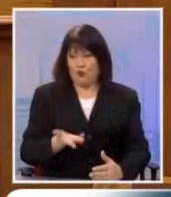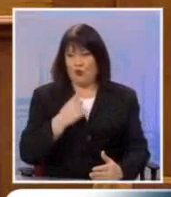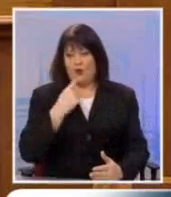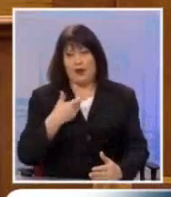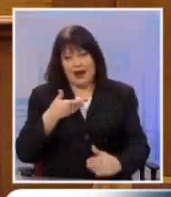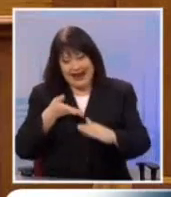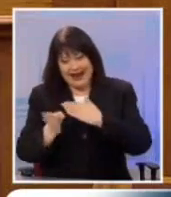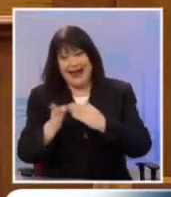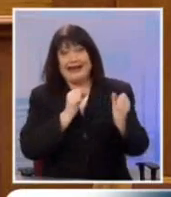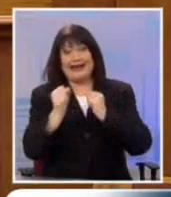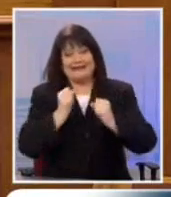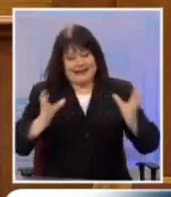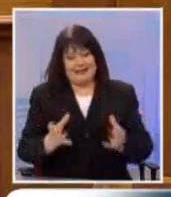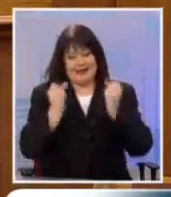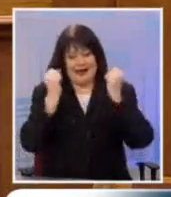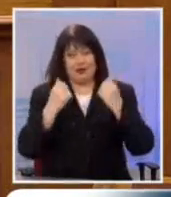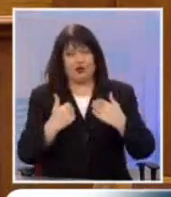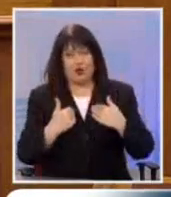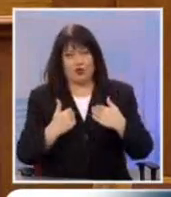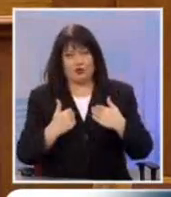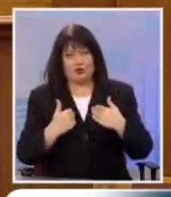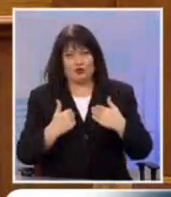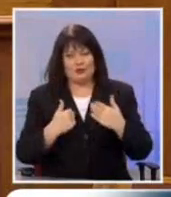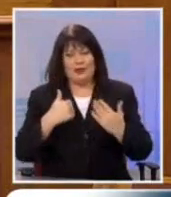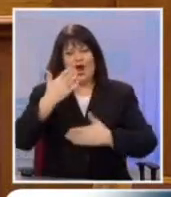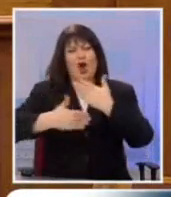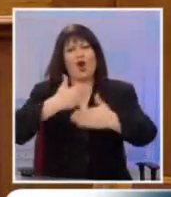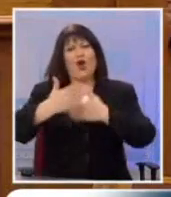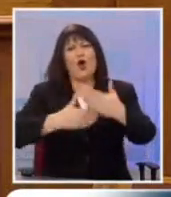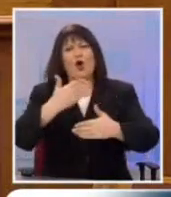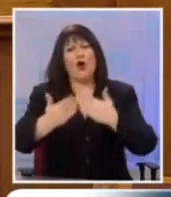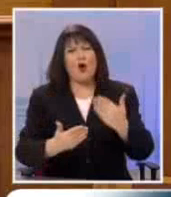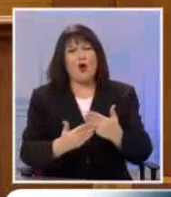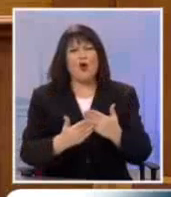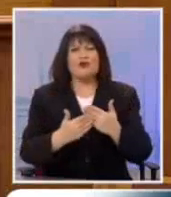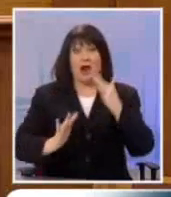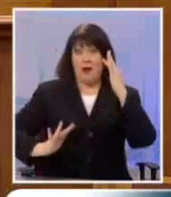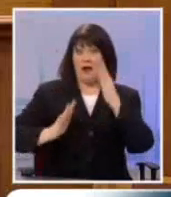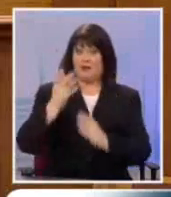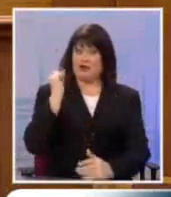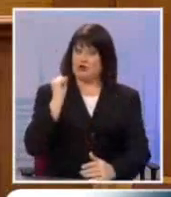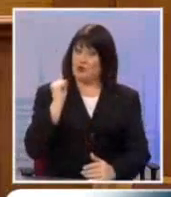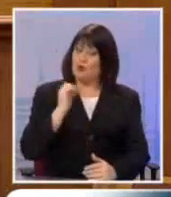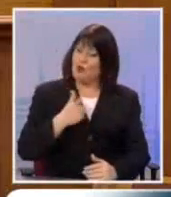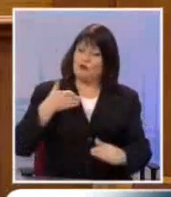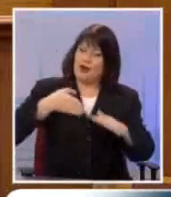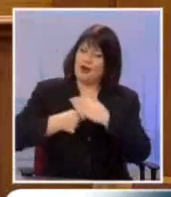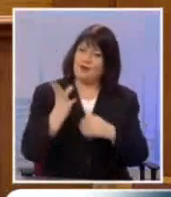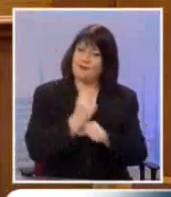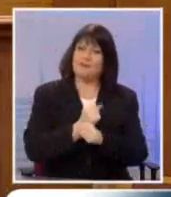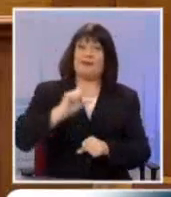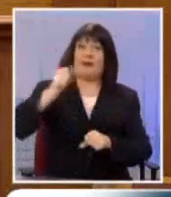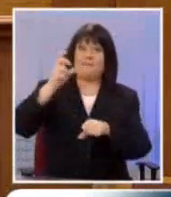ξεφύγουμε από αυτή την κρίση με μια σειρά από χρόνια που θα έχουμε ψηλούς ρυθμούς ανάπτυξης και ψηλά